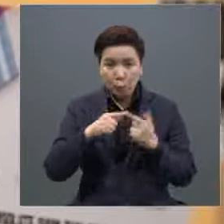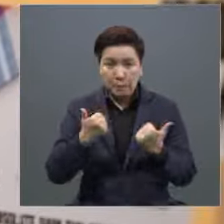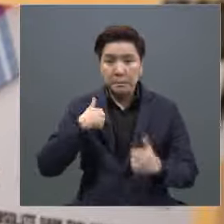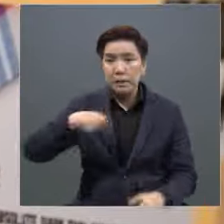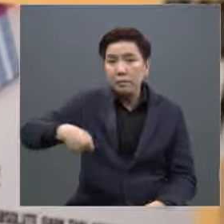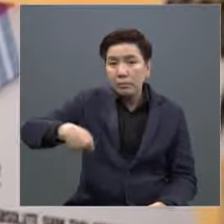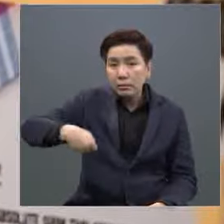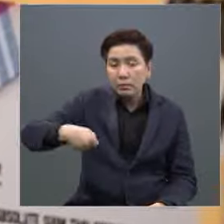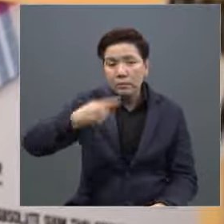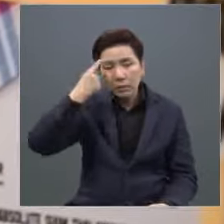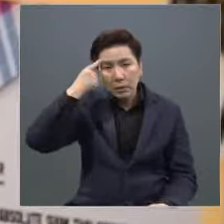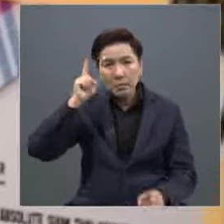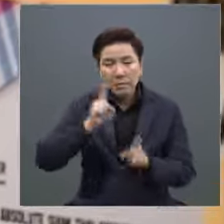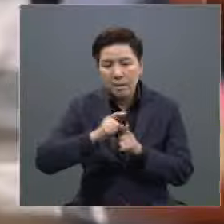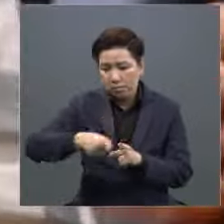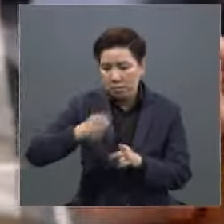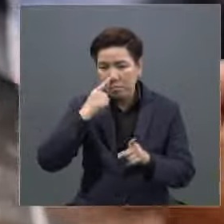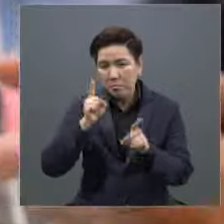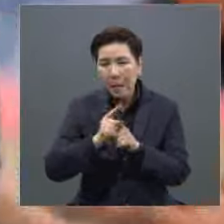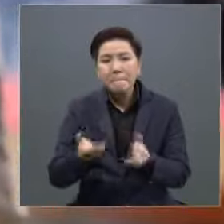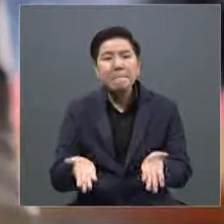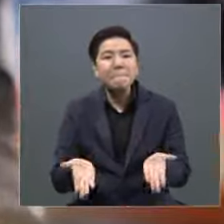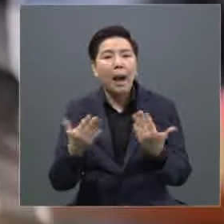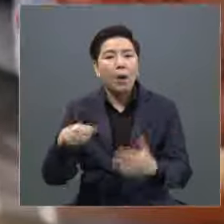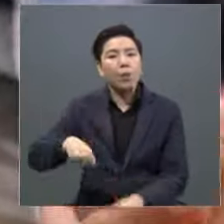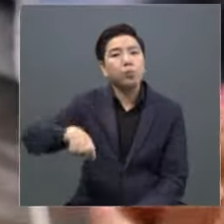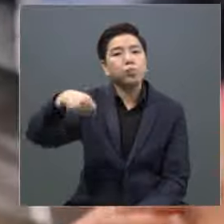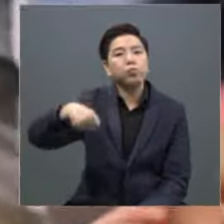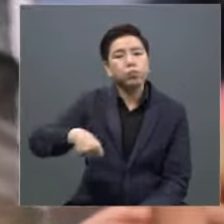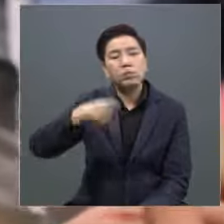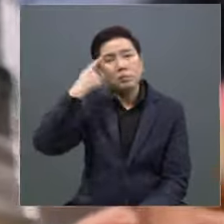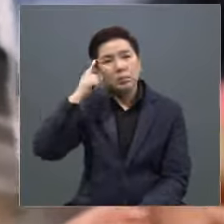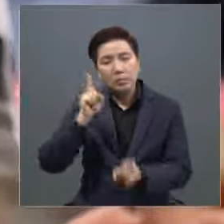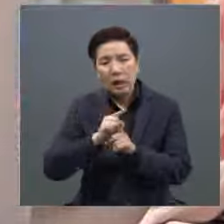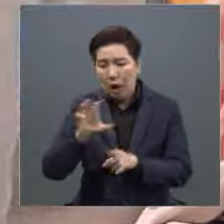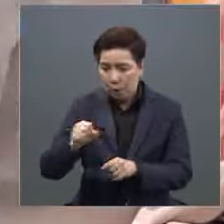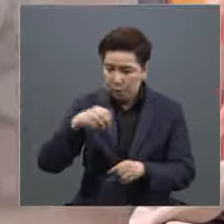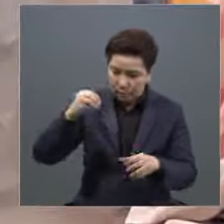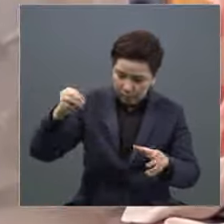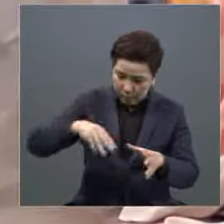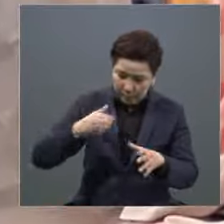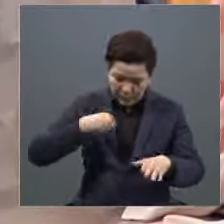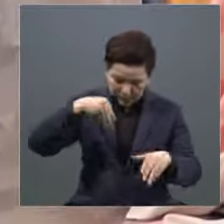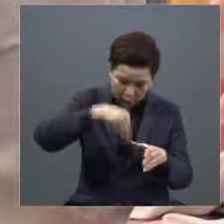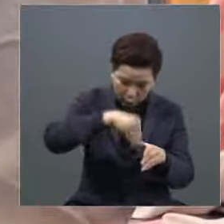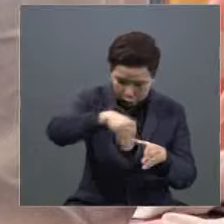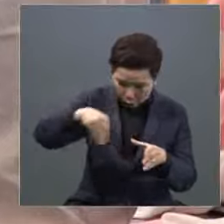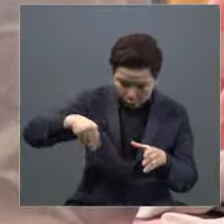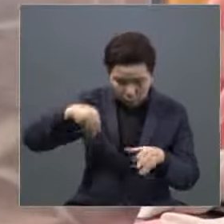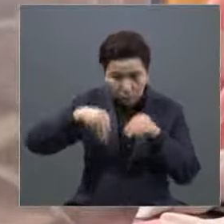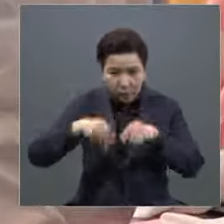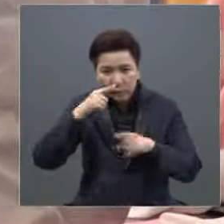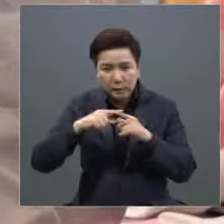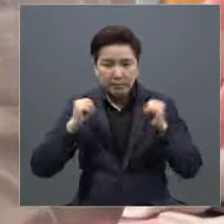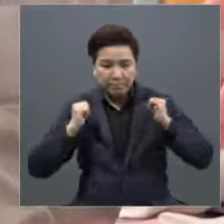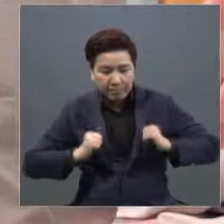ครับกระเป๋าเราคอนเซปต์เฮลตี้แบ็กกระเป๋าที่น้ำหนักเบานะครับมีฟังก์ชันการใช้งานที่มีช่องหลากหลายคุณภาพใช้งาน